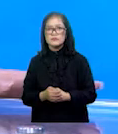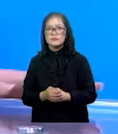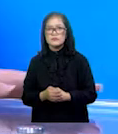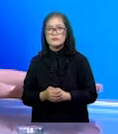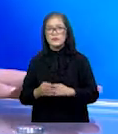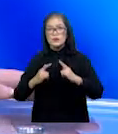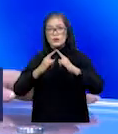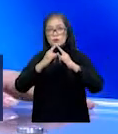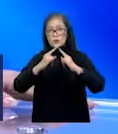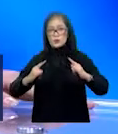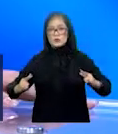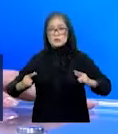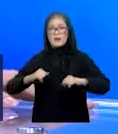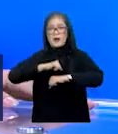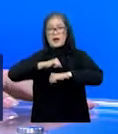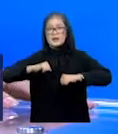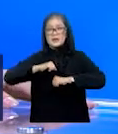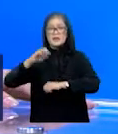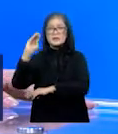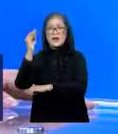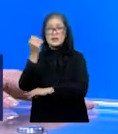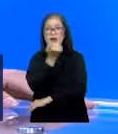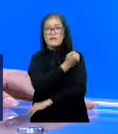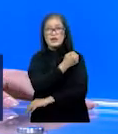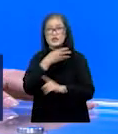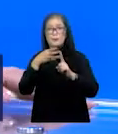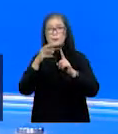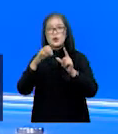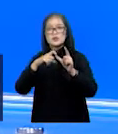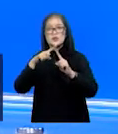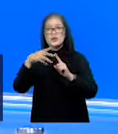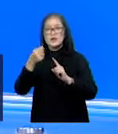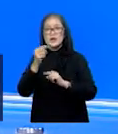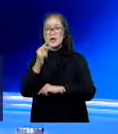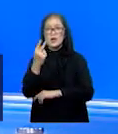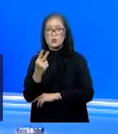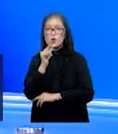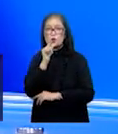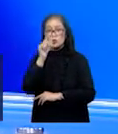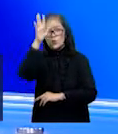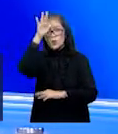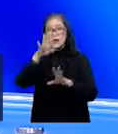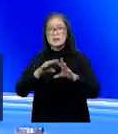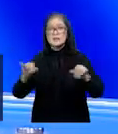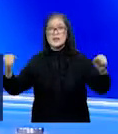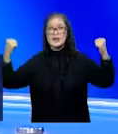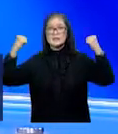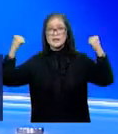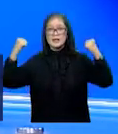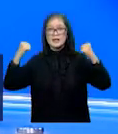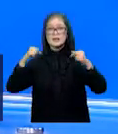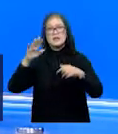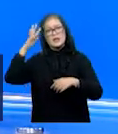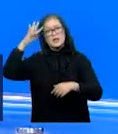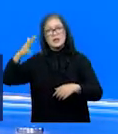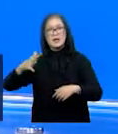Sementara itu pemirsa, di Wisma Atlet Jakarta, vaksinasi booster kedua bagi tenaga kesehatan juga terus digalakan. Sekitar 350 orang